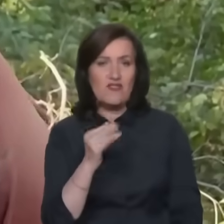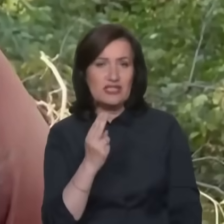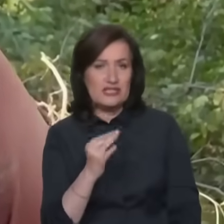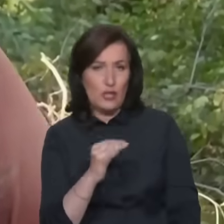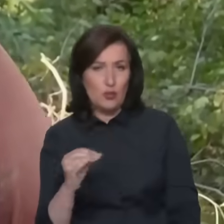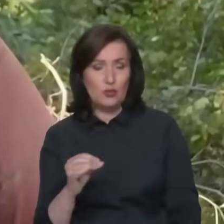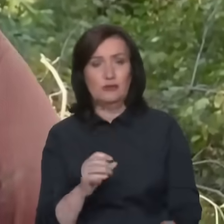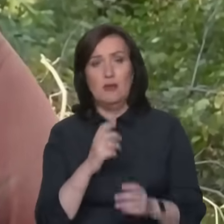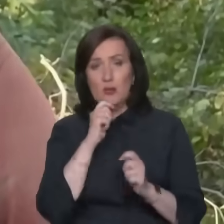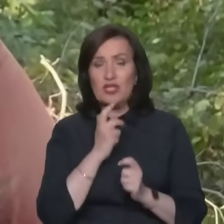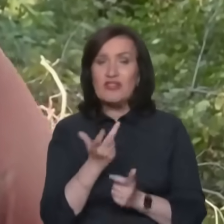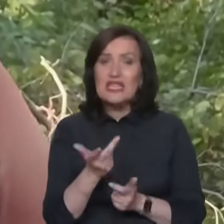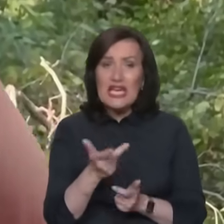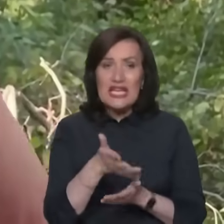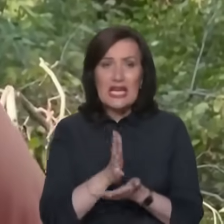подарували